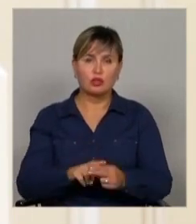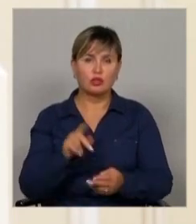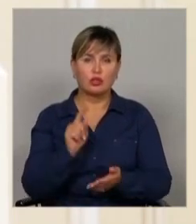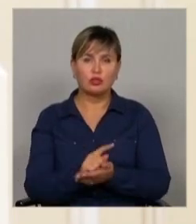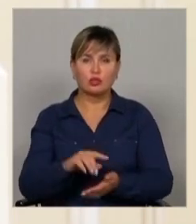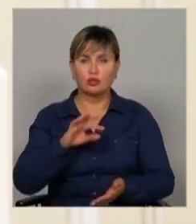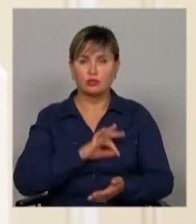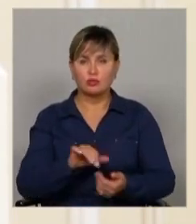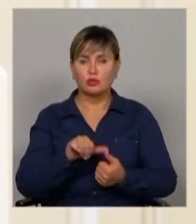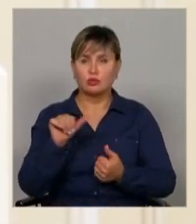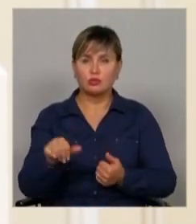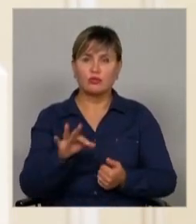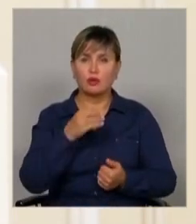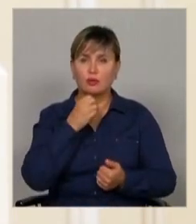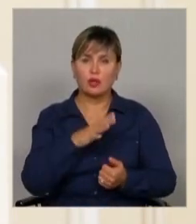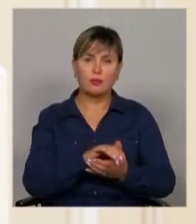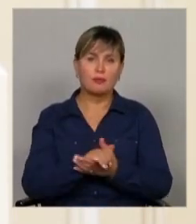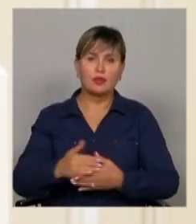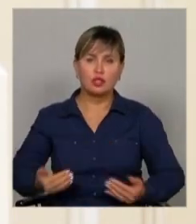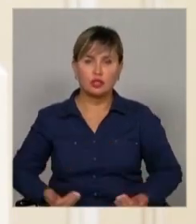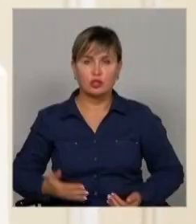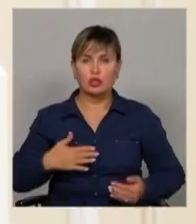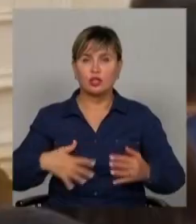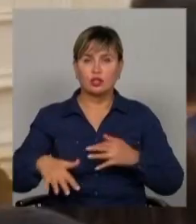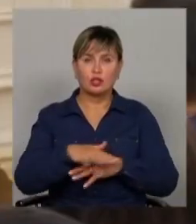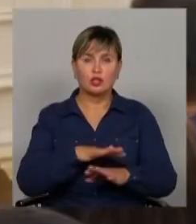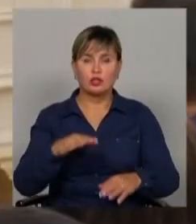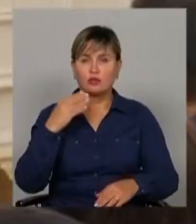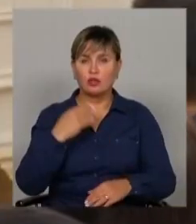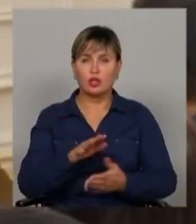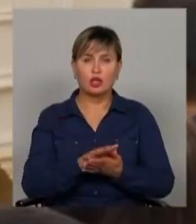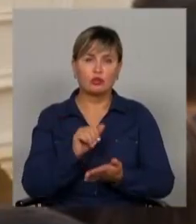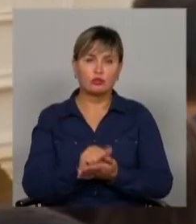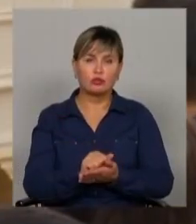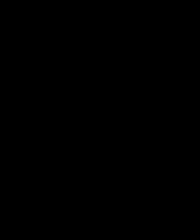использоваться исключительно во благо мирной жизни наших народов, а не в качестве разрушительного оружия.